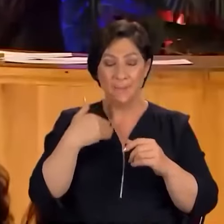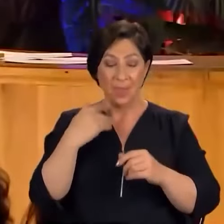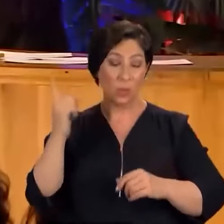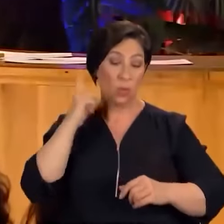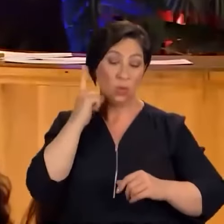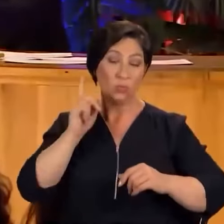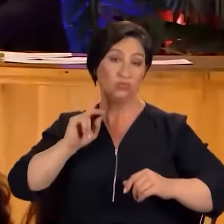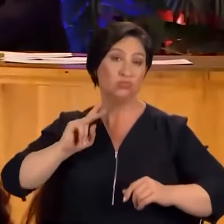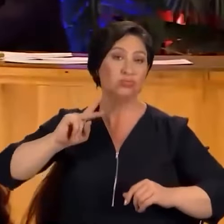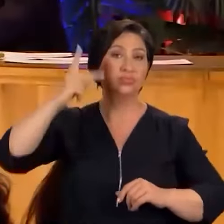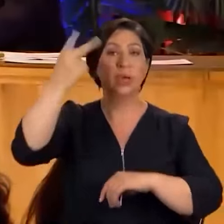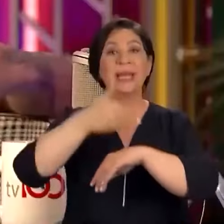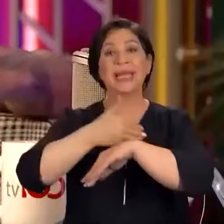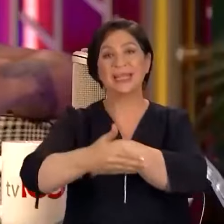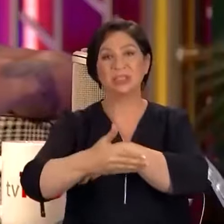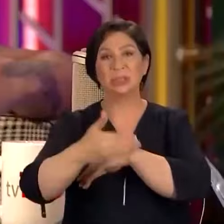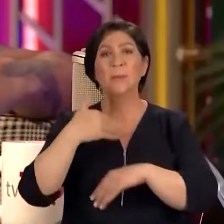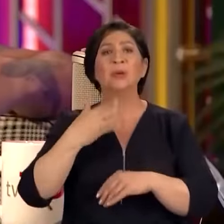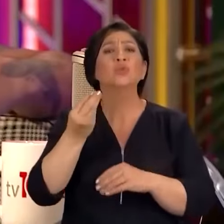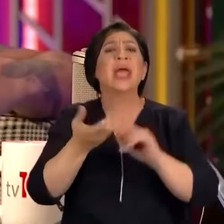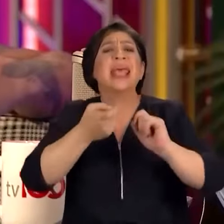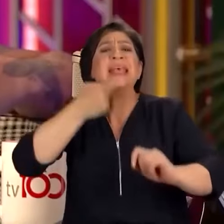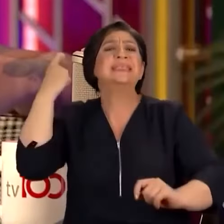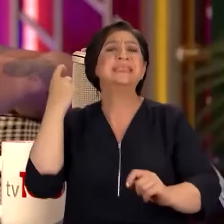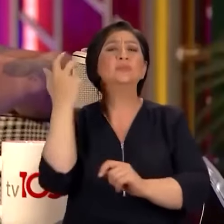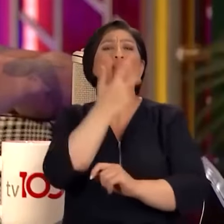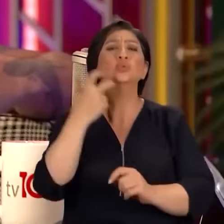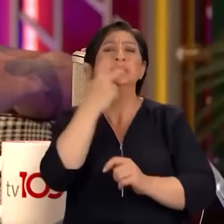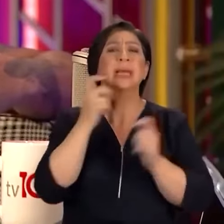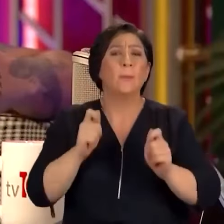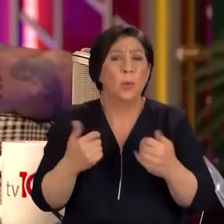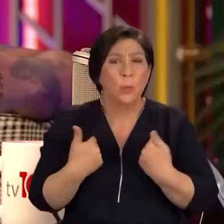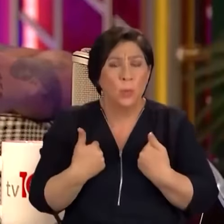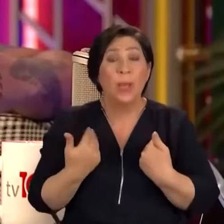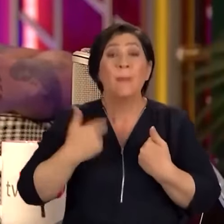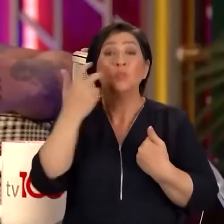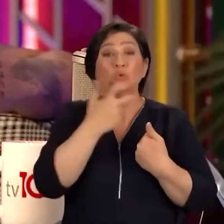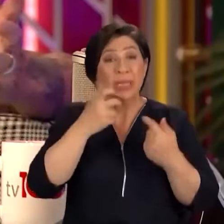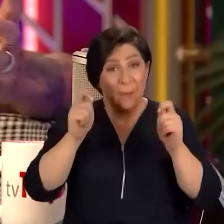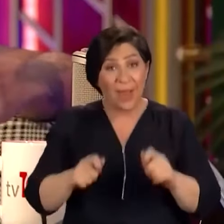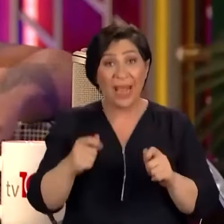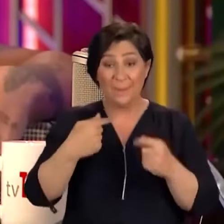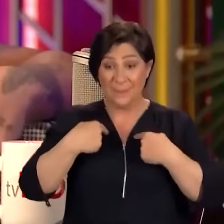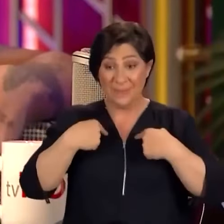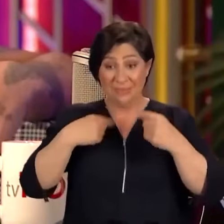benim. Ben çok önceden beri müzik yapıyorum. Ben müzik yaparken